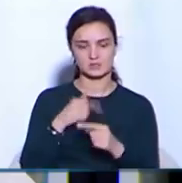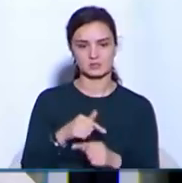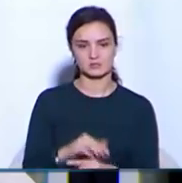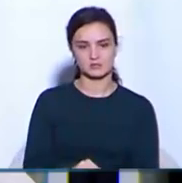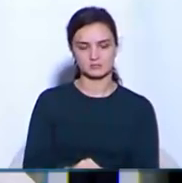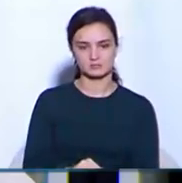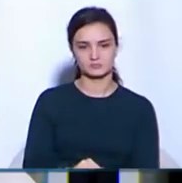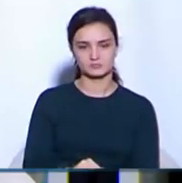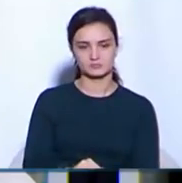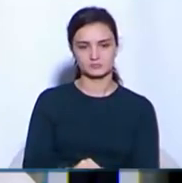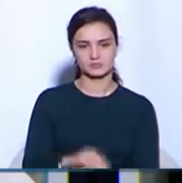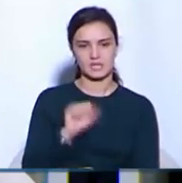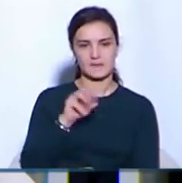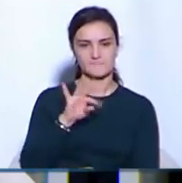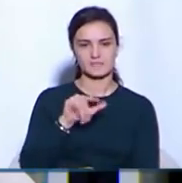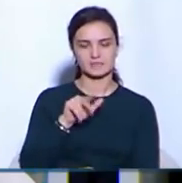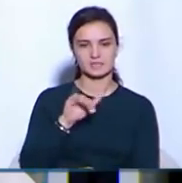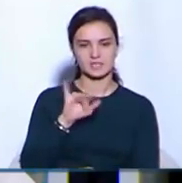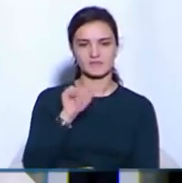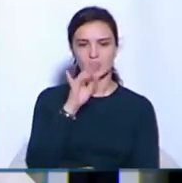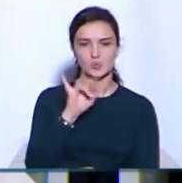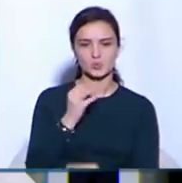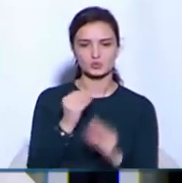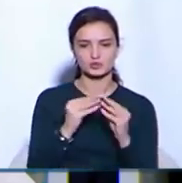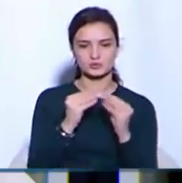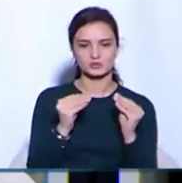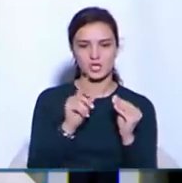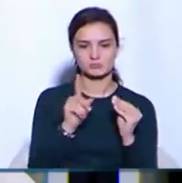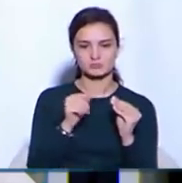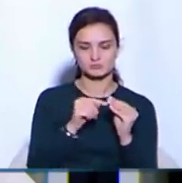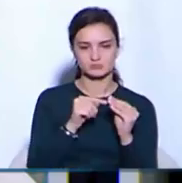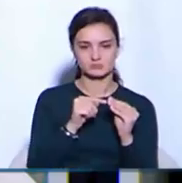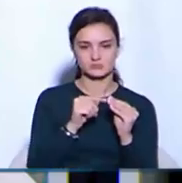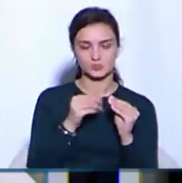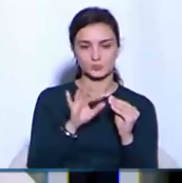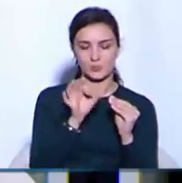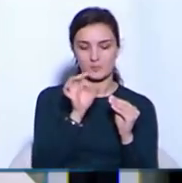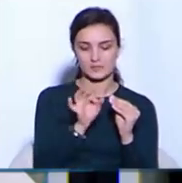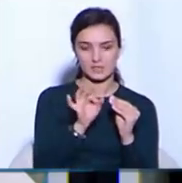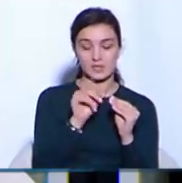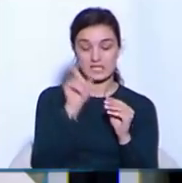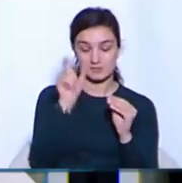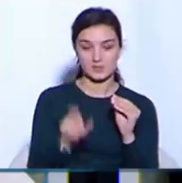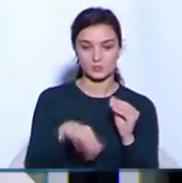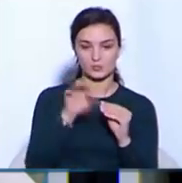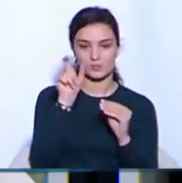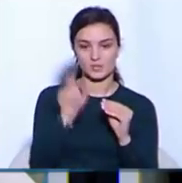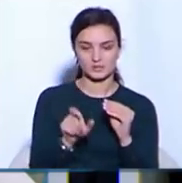პასუხზე. და აი ეს ამიგდალა, ნუშისებური სხეული, რომელიც რაც უფრო პატარა ადამიანი და